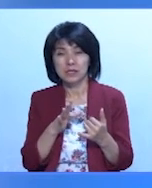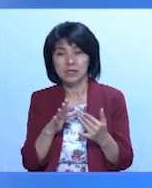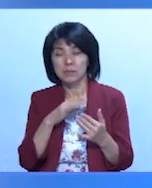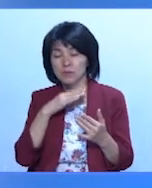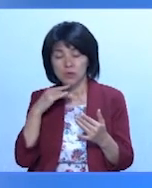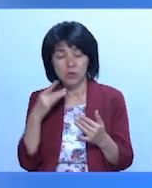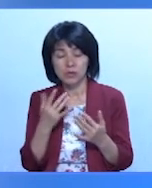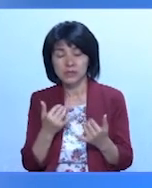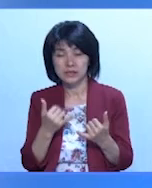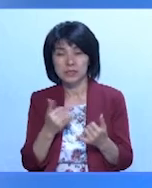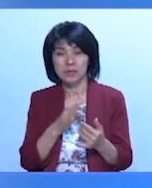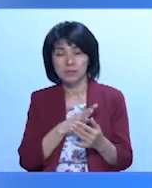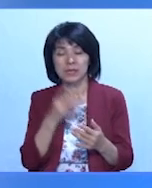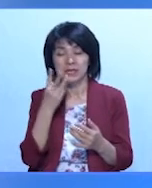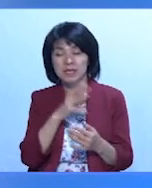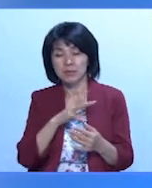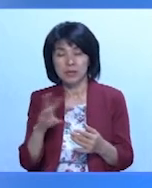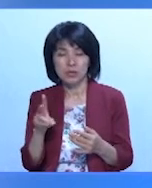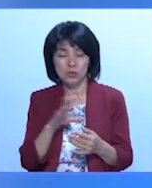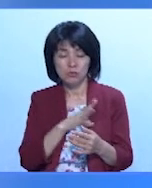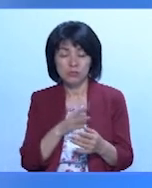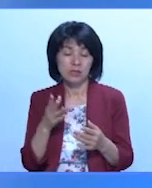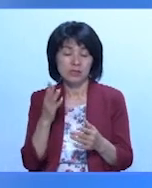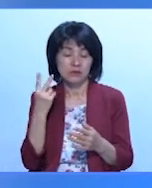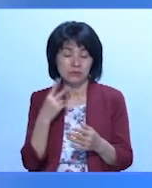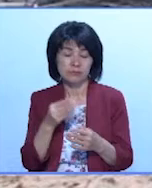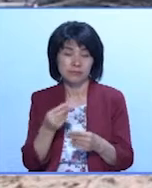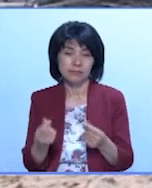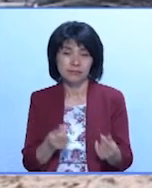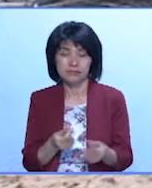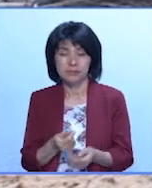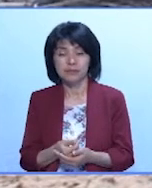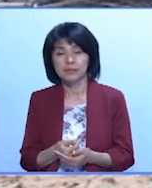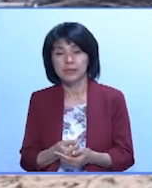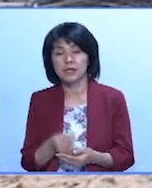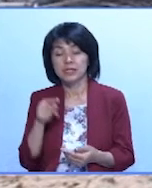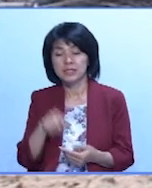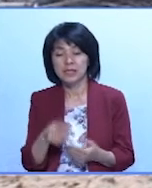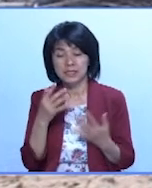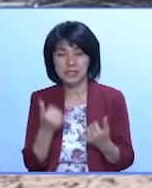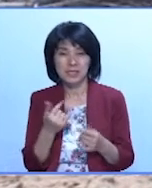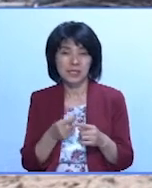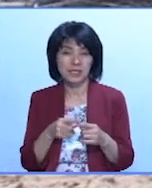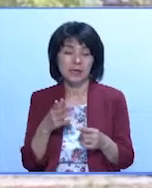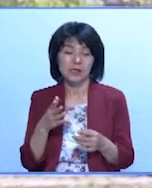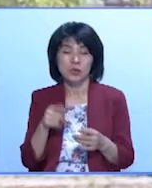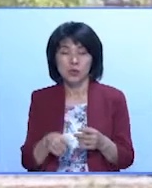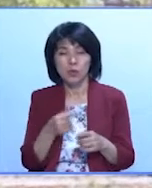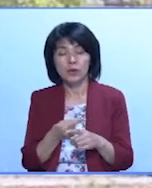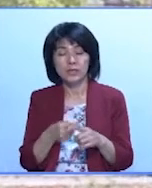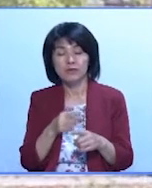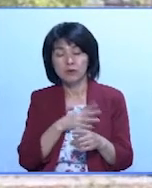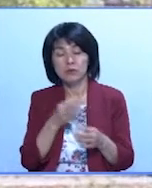бюджеттен 350 миллион теңгеге жуық қаржы қарастырылған. Мына ғимарат осыған дейін 2 жылдай бос